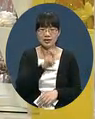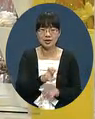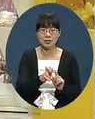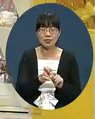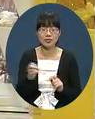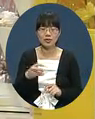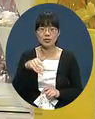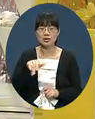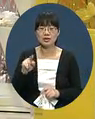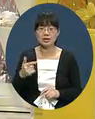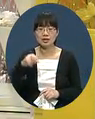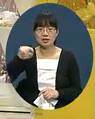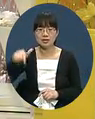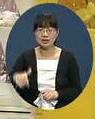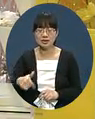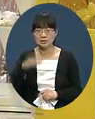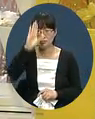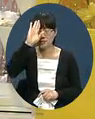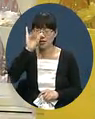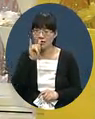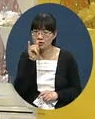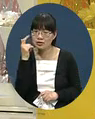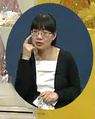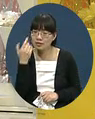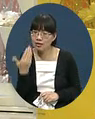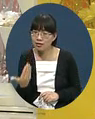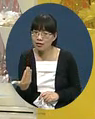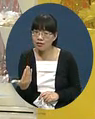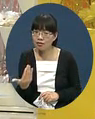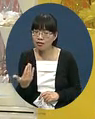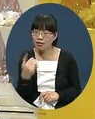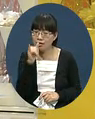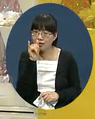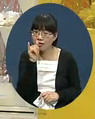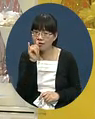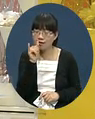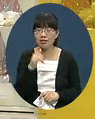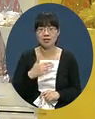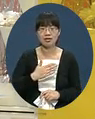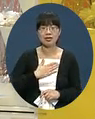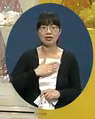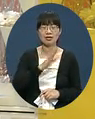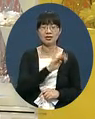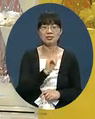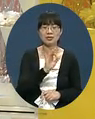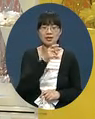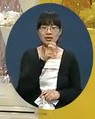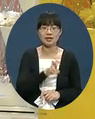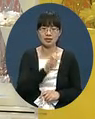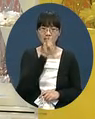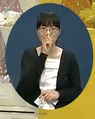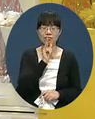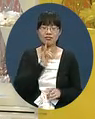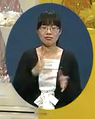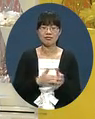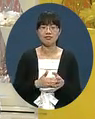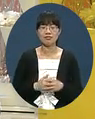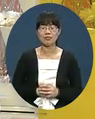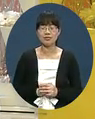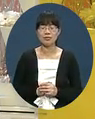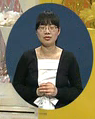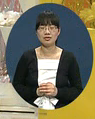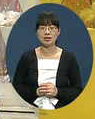같은 그런 알레르기 예. 질환이 있나요? 있으셨나요? 질환이 비염에 아 예. 네